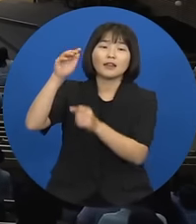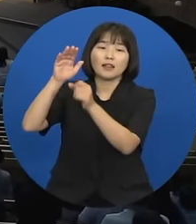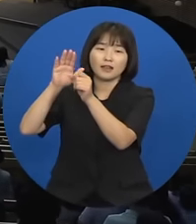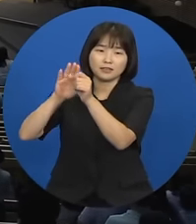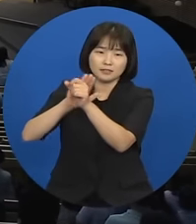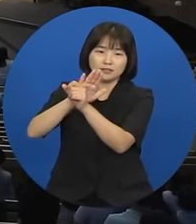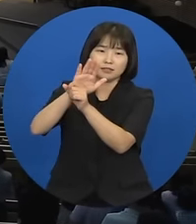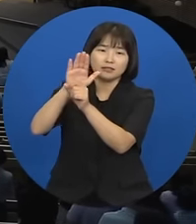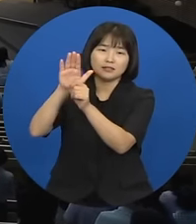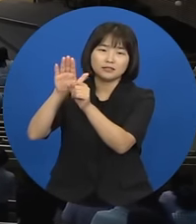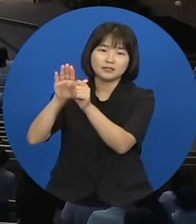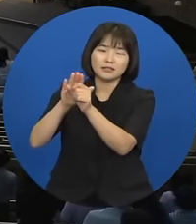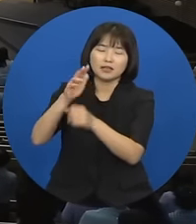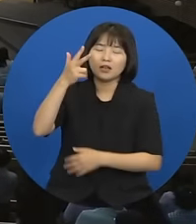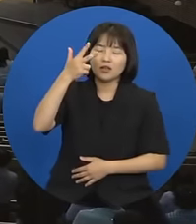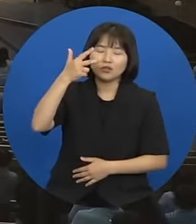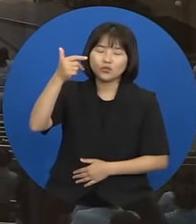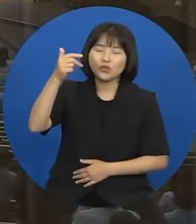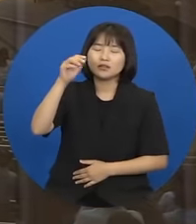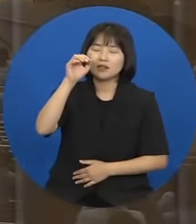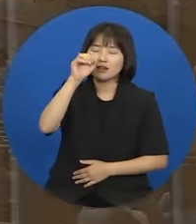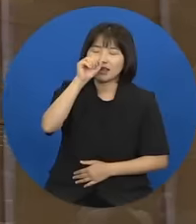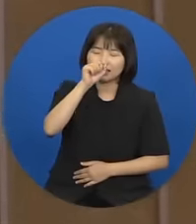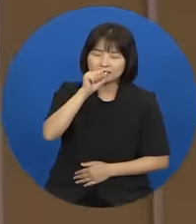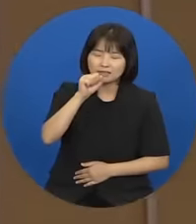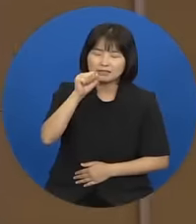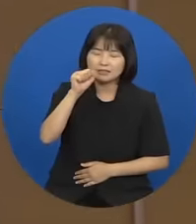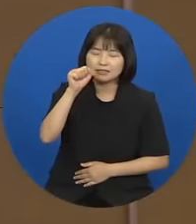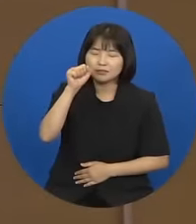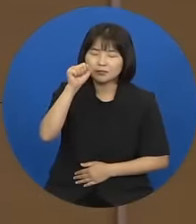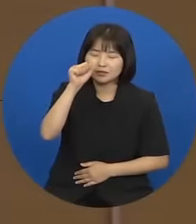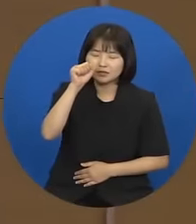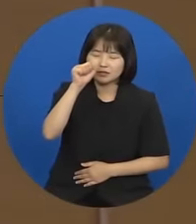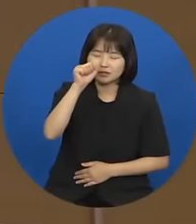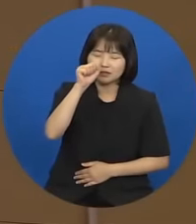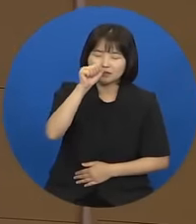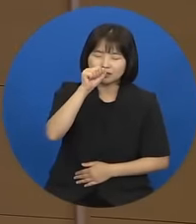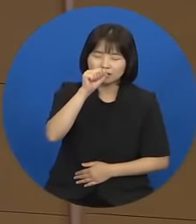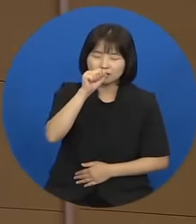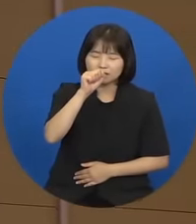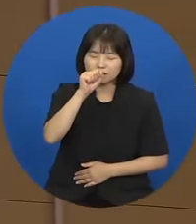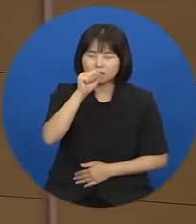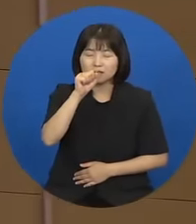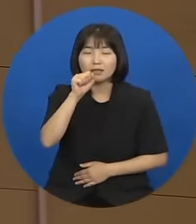주의 사랑을, 주의 선하심을,